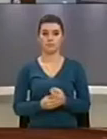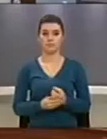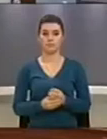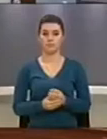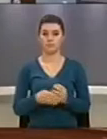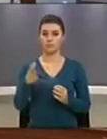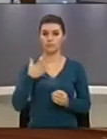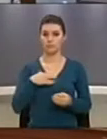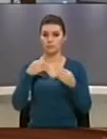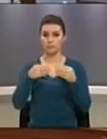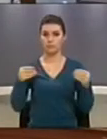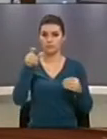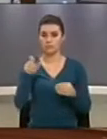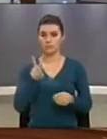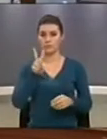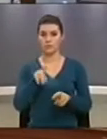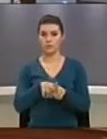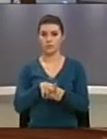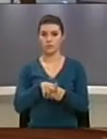dëshon fjallën? Rregull.